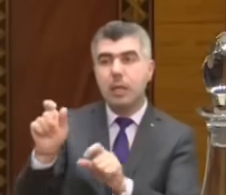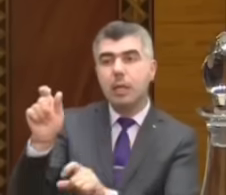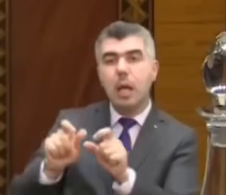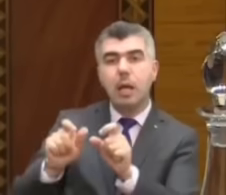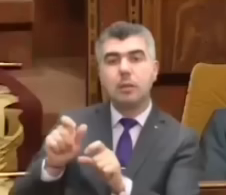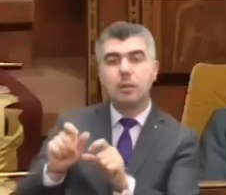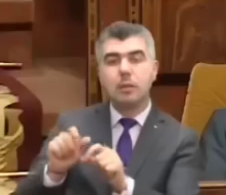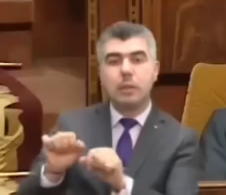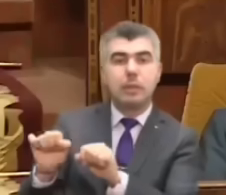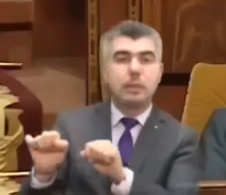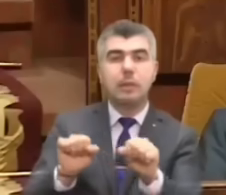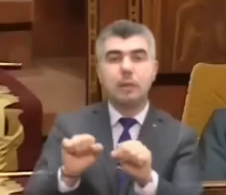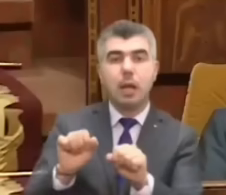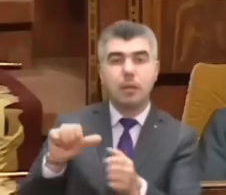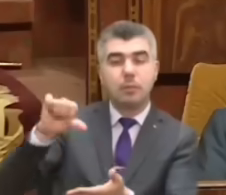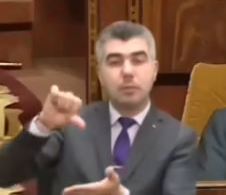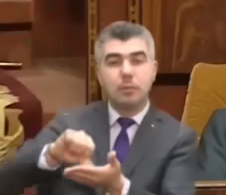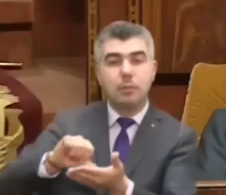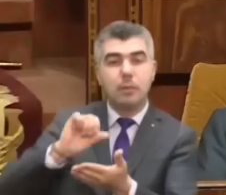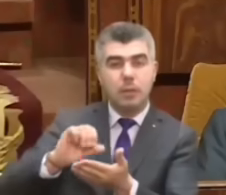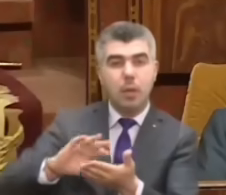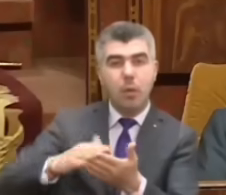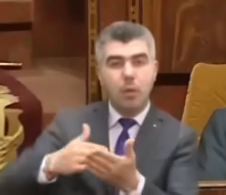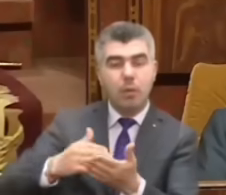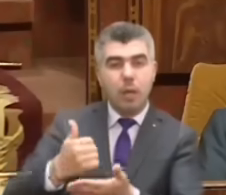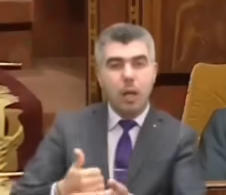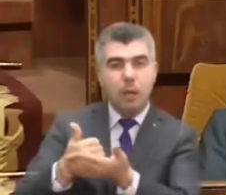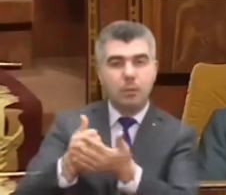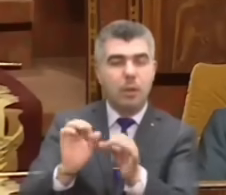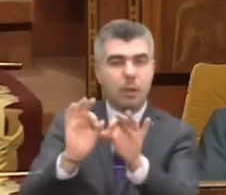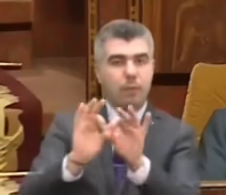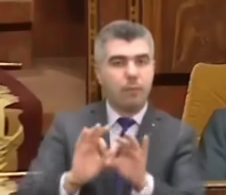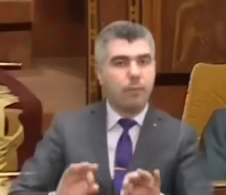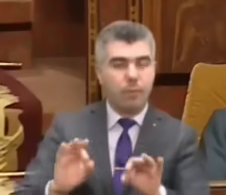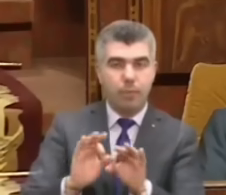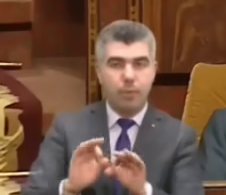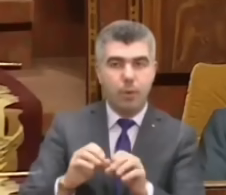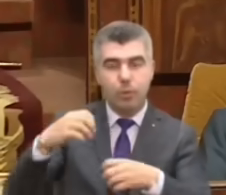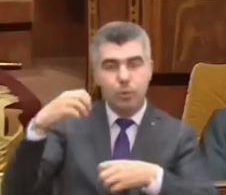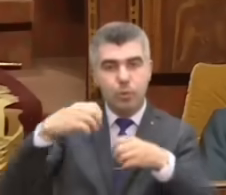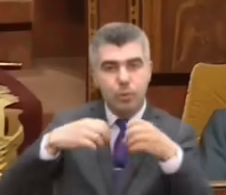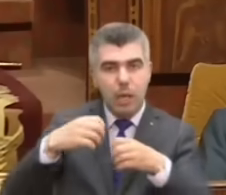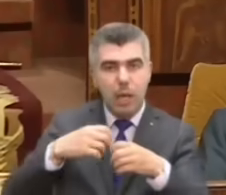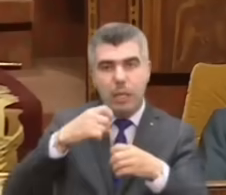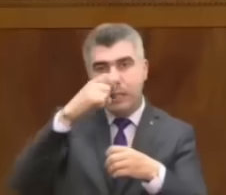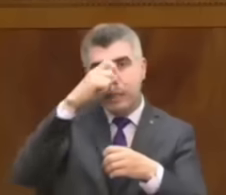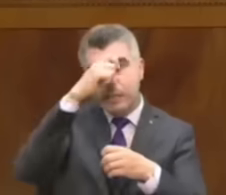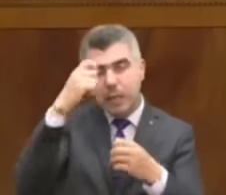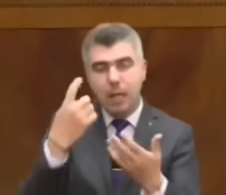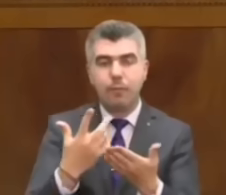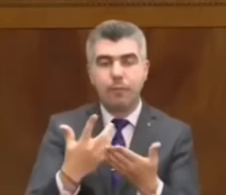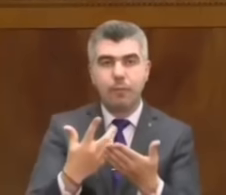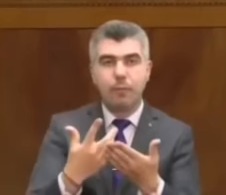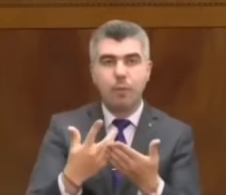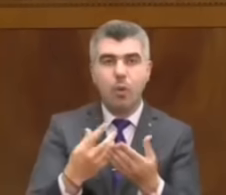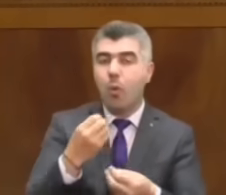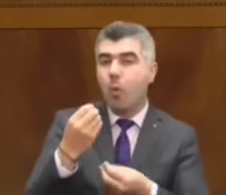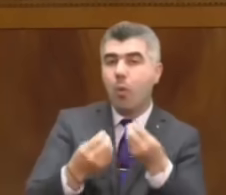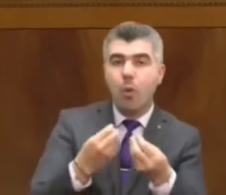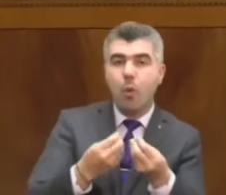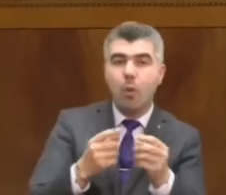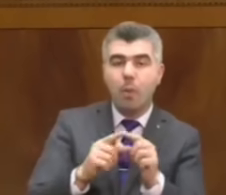الحوز المتضررين، وجمعوا ما بين المعاناه تاع الشتاء والصيف، وربما راهم كيفكروا حتى هما يزيدوا